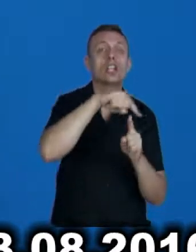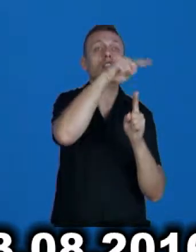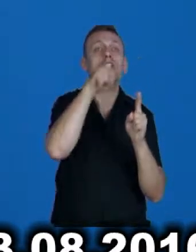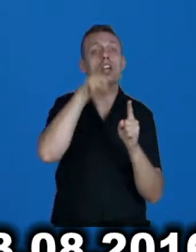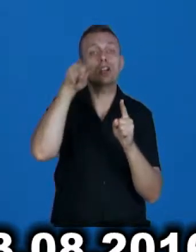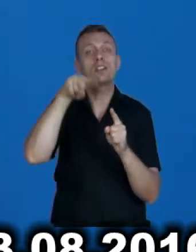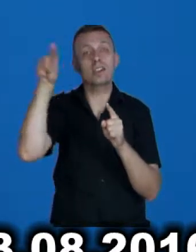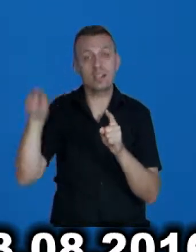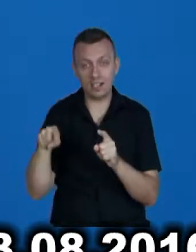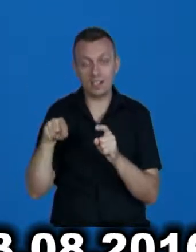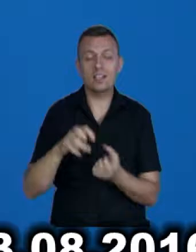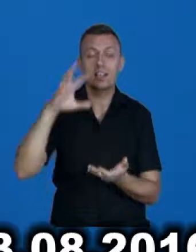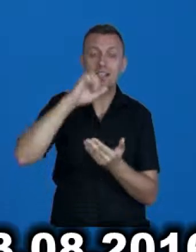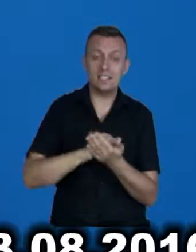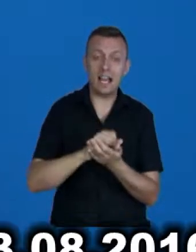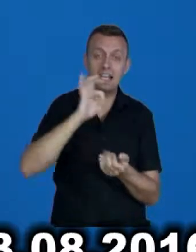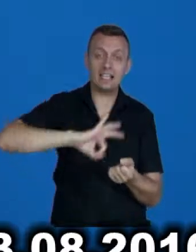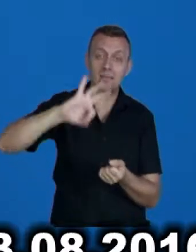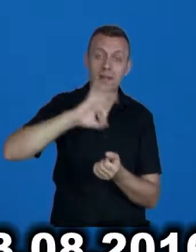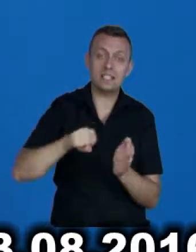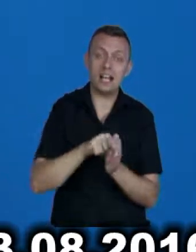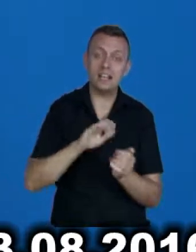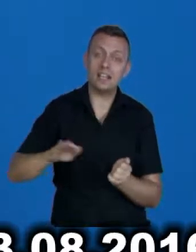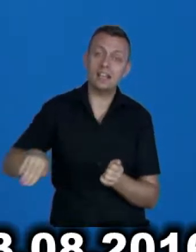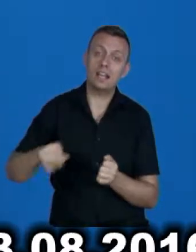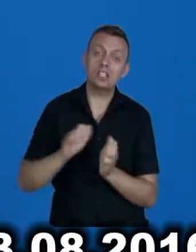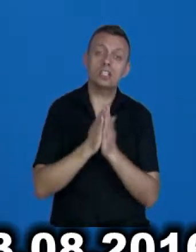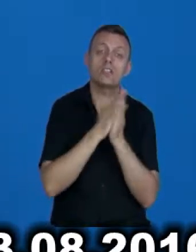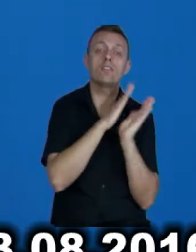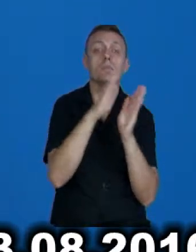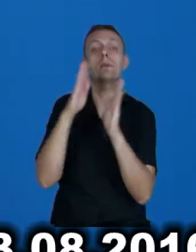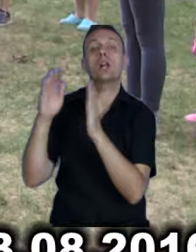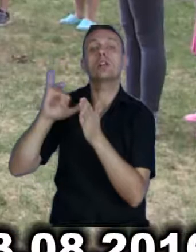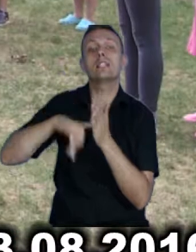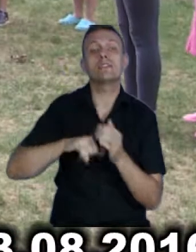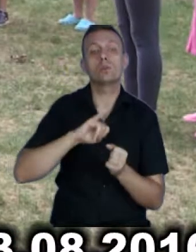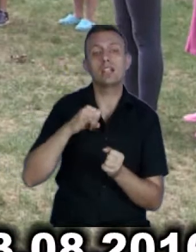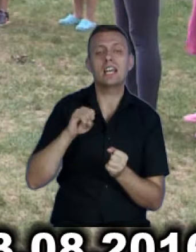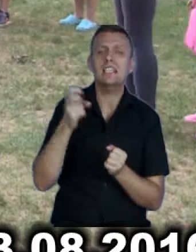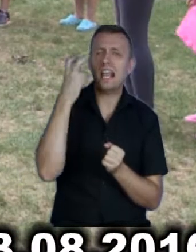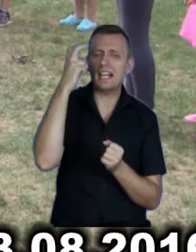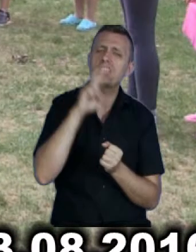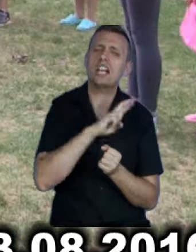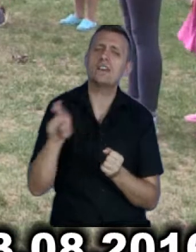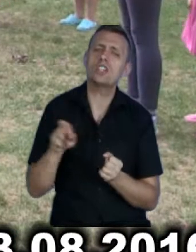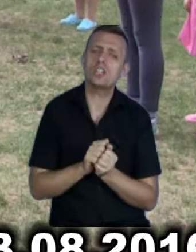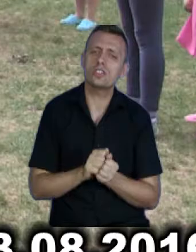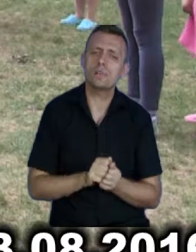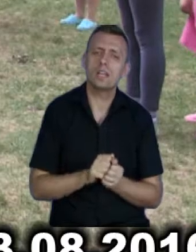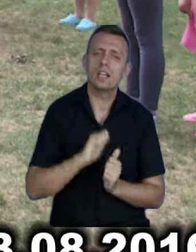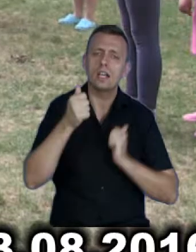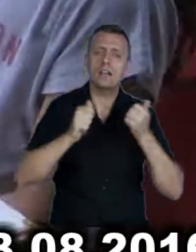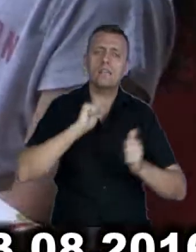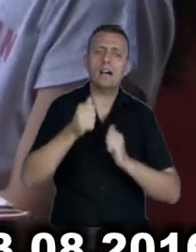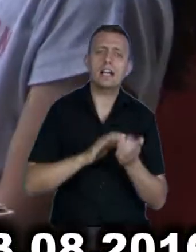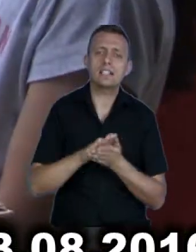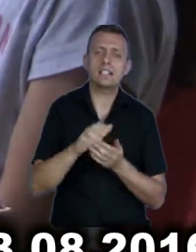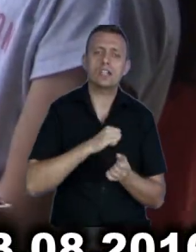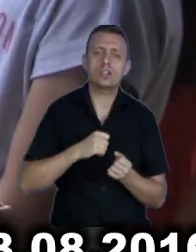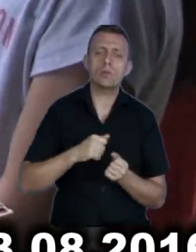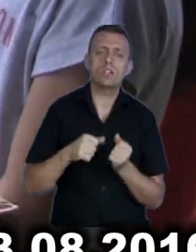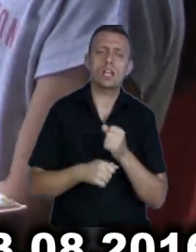powiatu. Trwają obecnie prace zespołu do spraw ewaluacji tej strategii. Rada Powiatu zbierze się po przerwie wakacyjnej i wtedy też